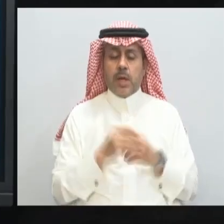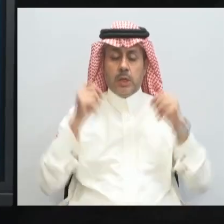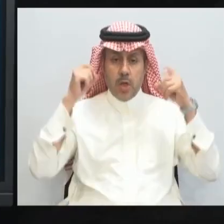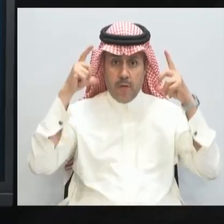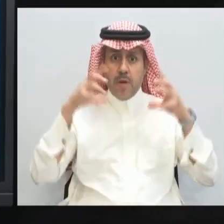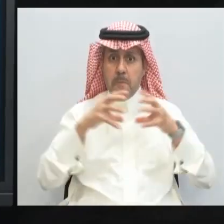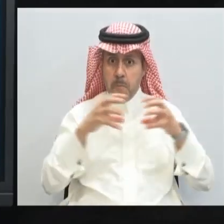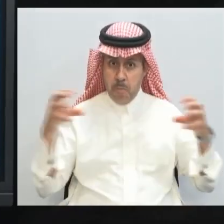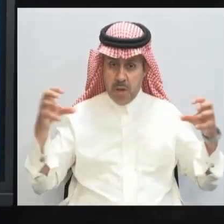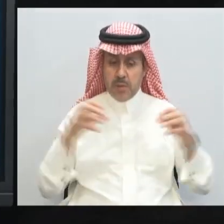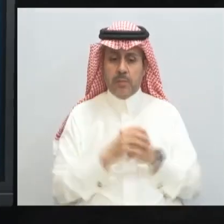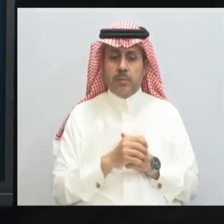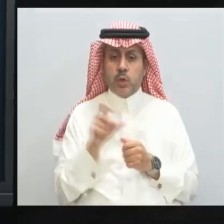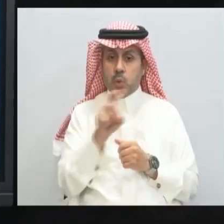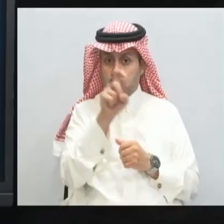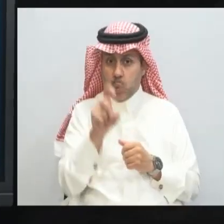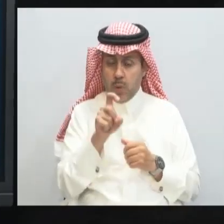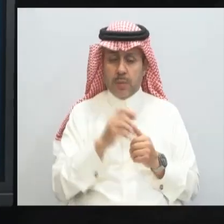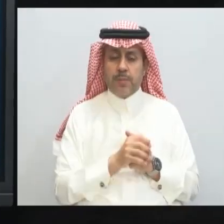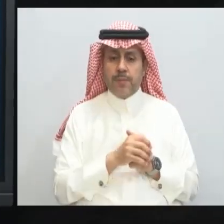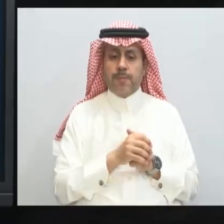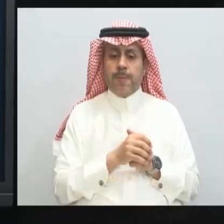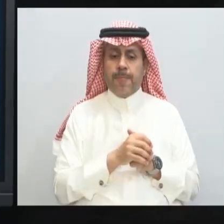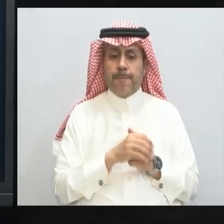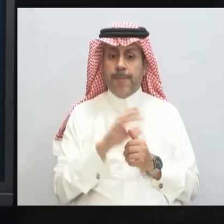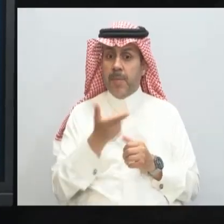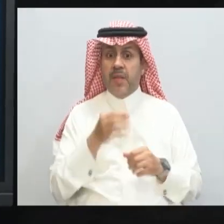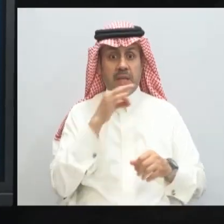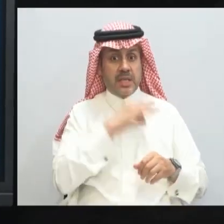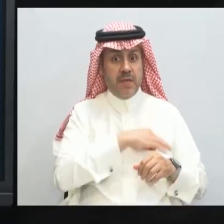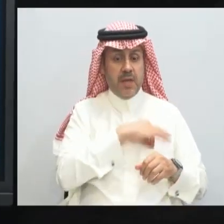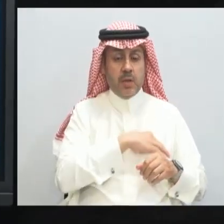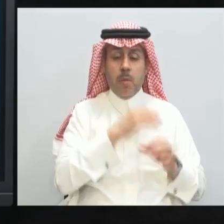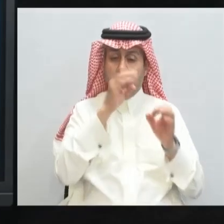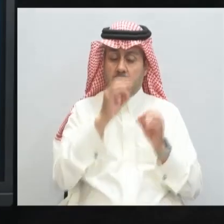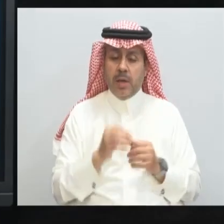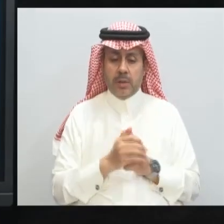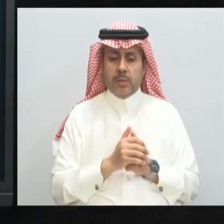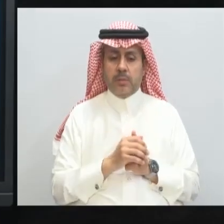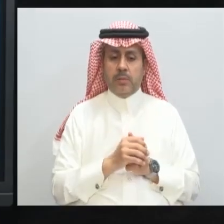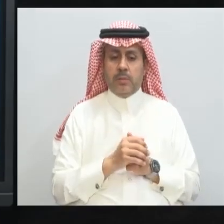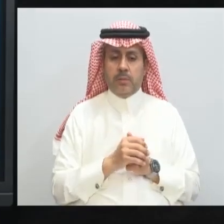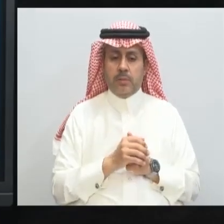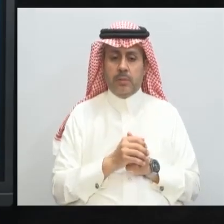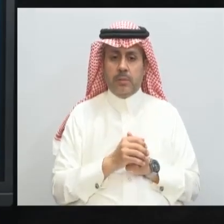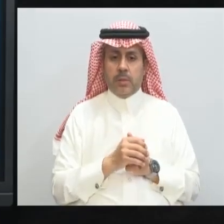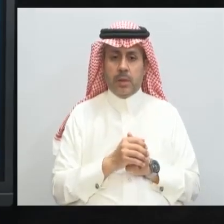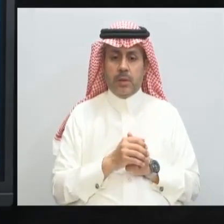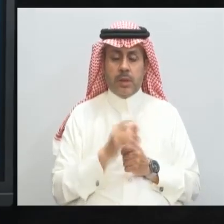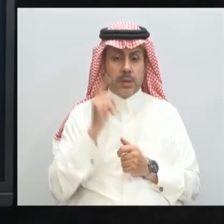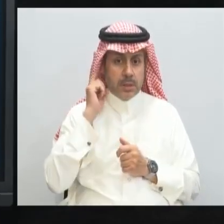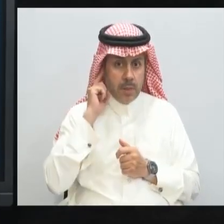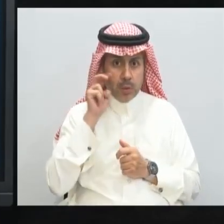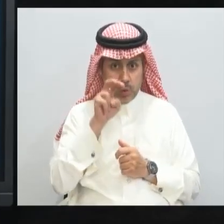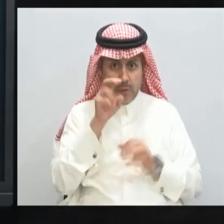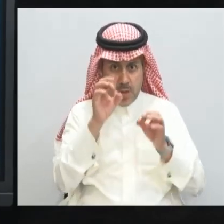معانيها لو سالتكم سؤال ما ما ما الذي نستفيده من هذه الايات قبل قليل استمعنا الى شيء من